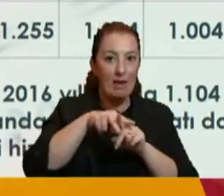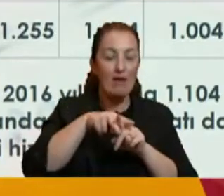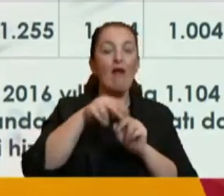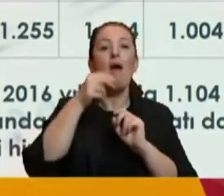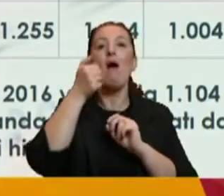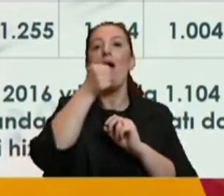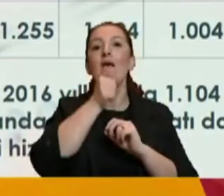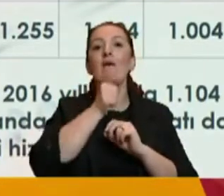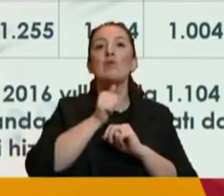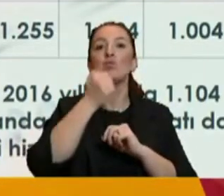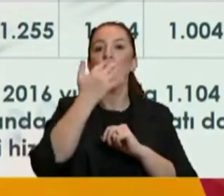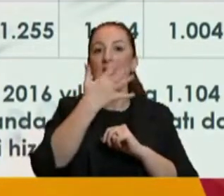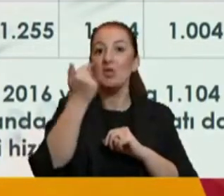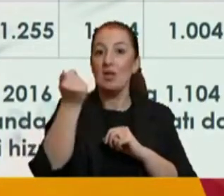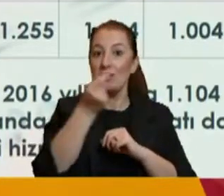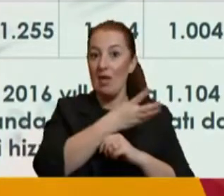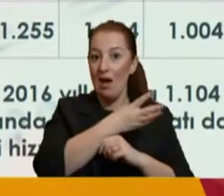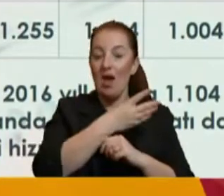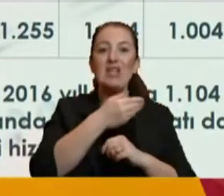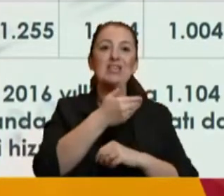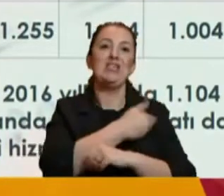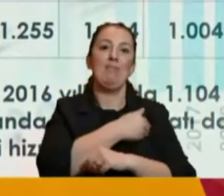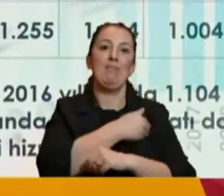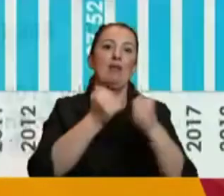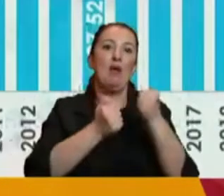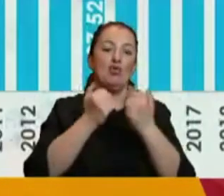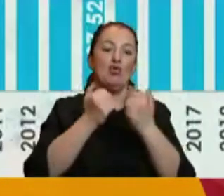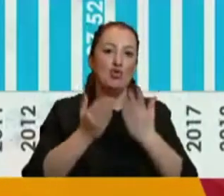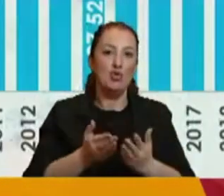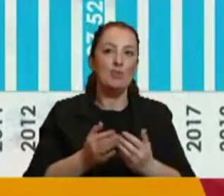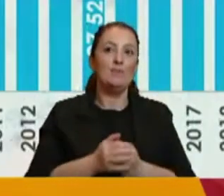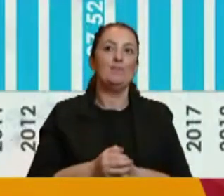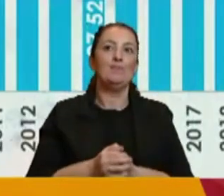605 adeti de hizmet aracıdır